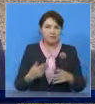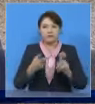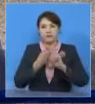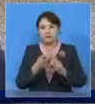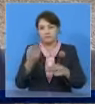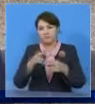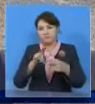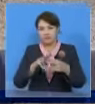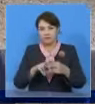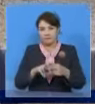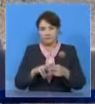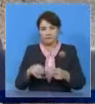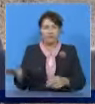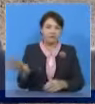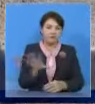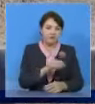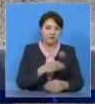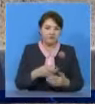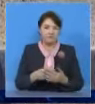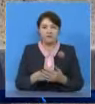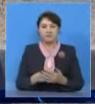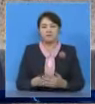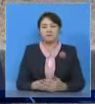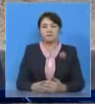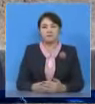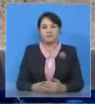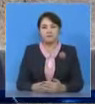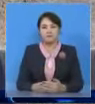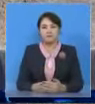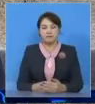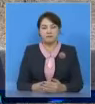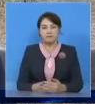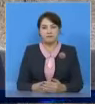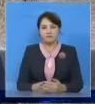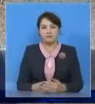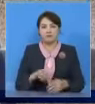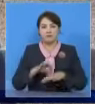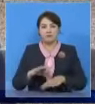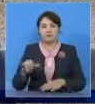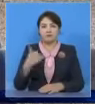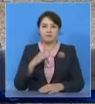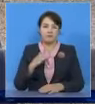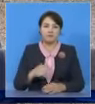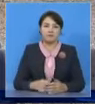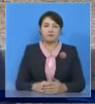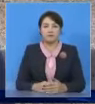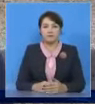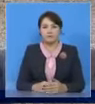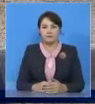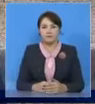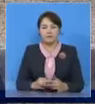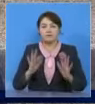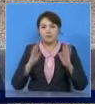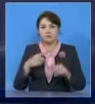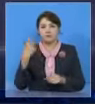этим во всех вот на таких участках проводятся субботники, в том числе и в парке